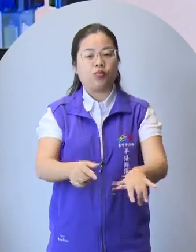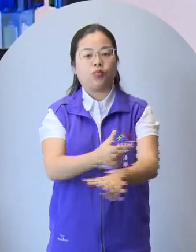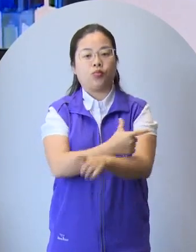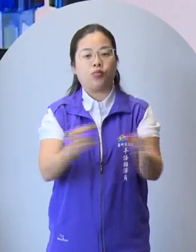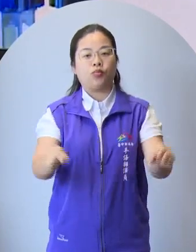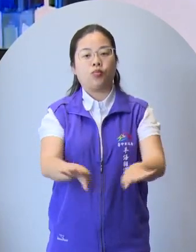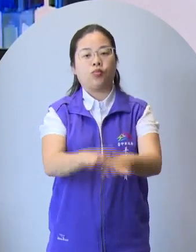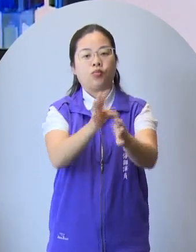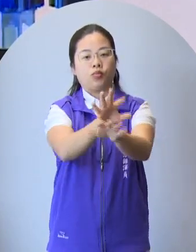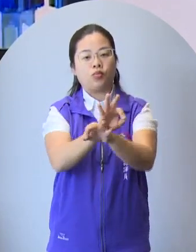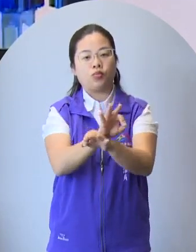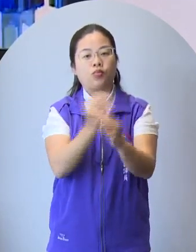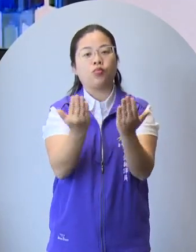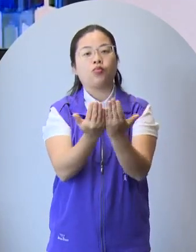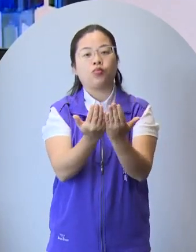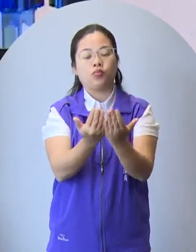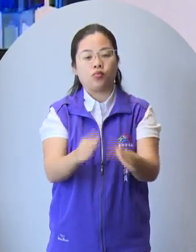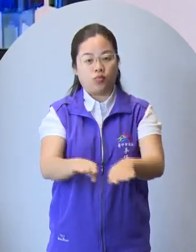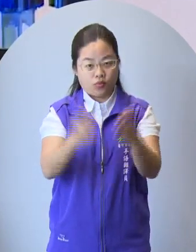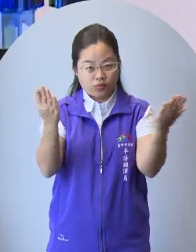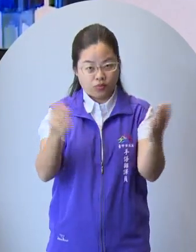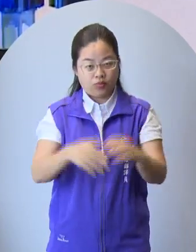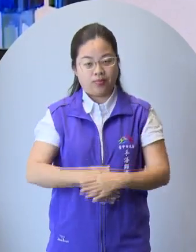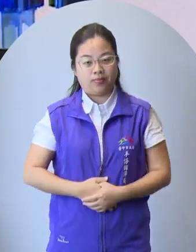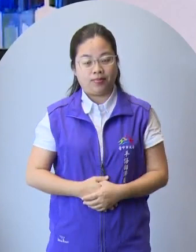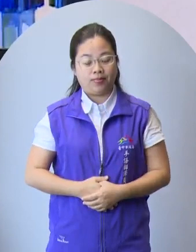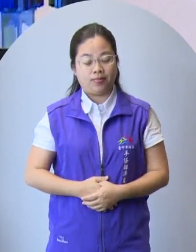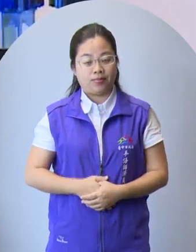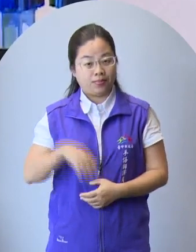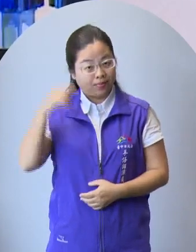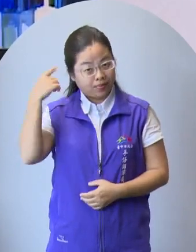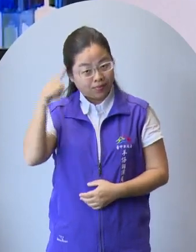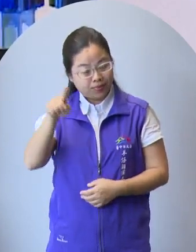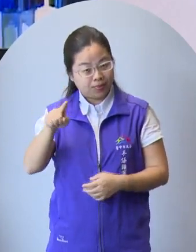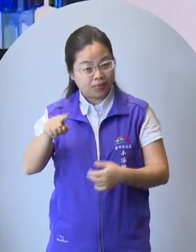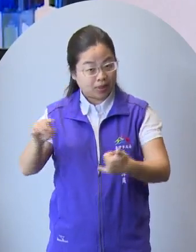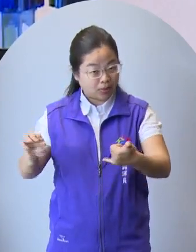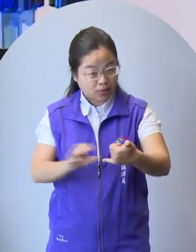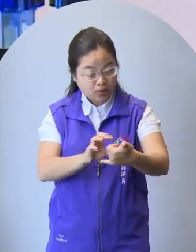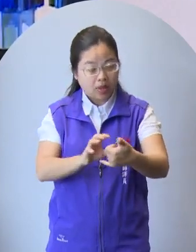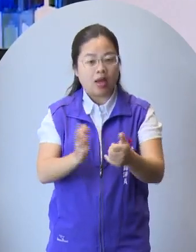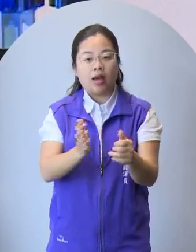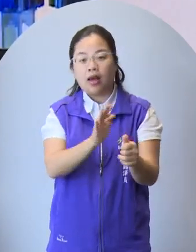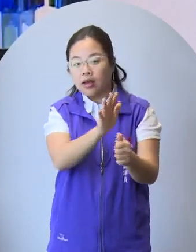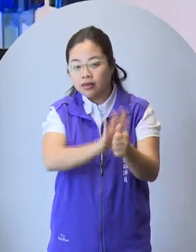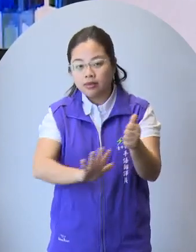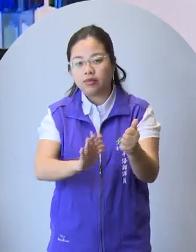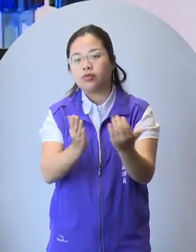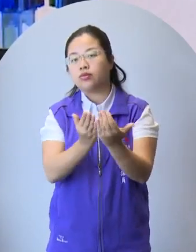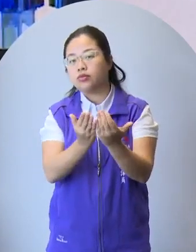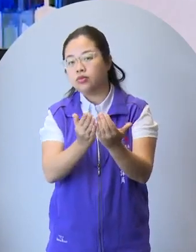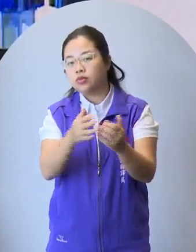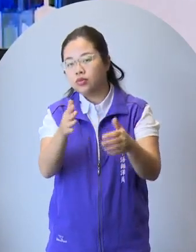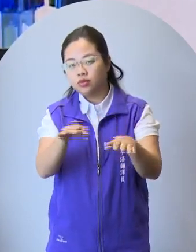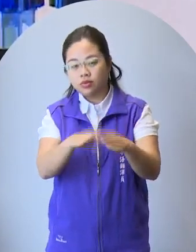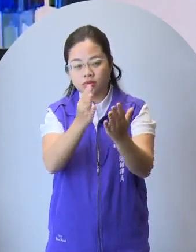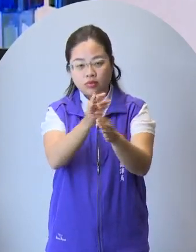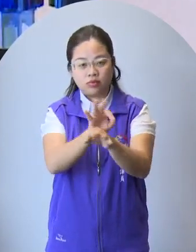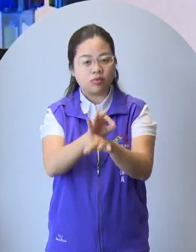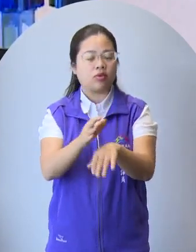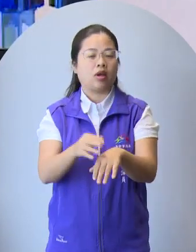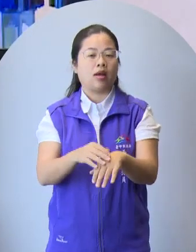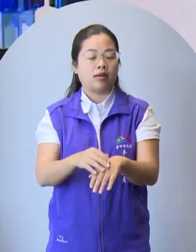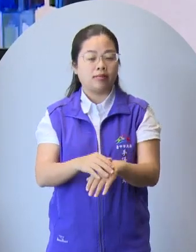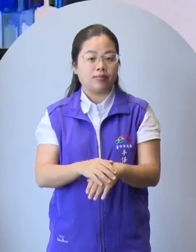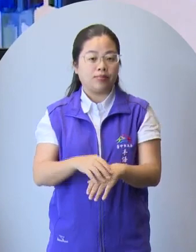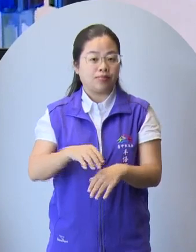也因此呢，大家除了对于台风会不会影响开学，我刚才有做了一个报告以外呢，那大家也很